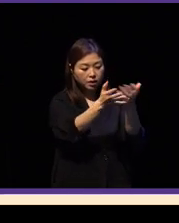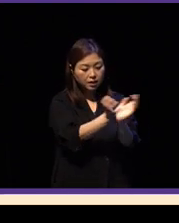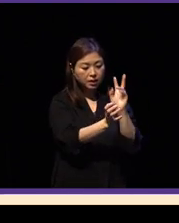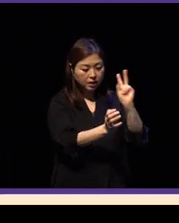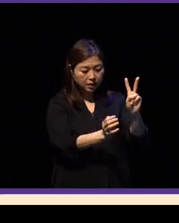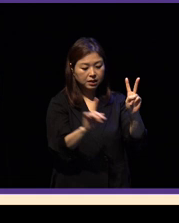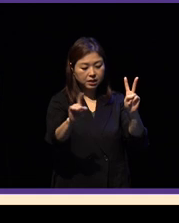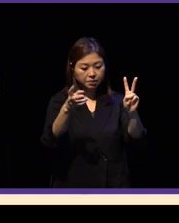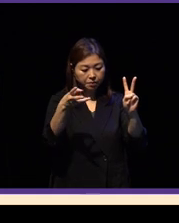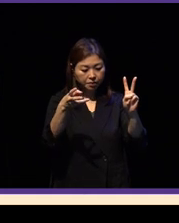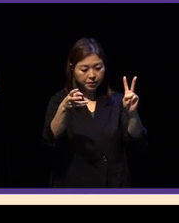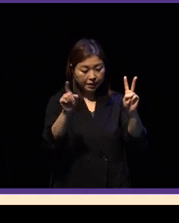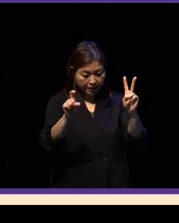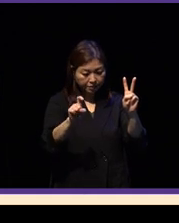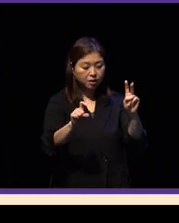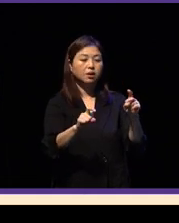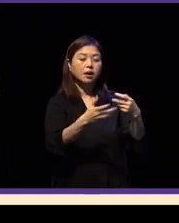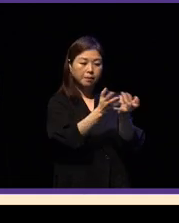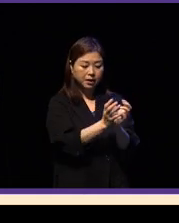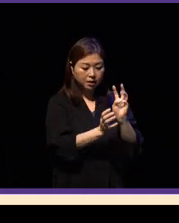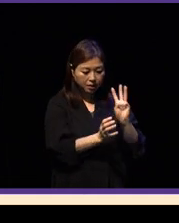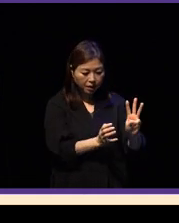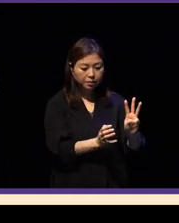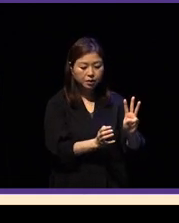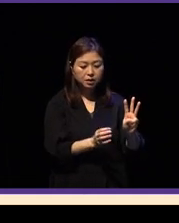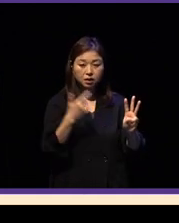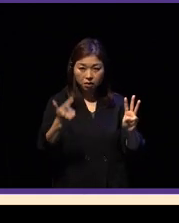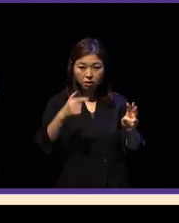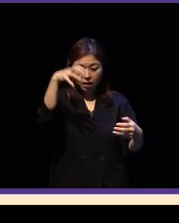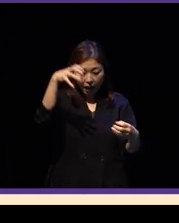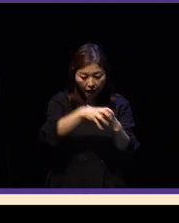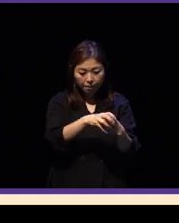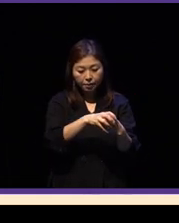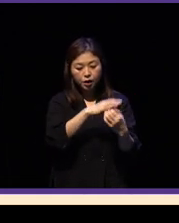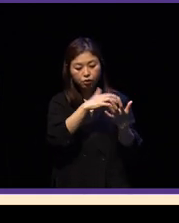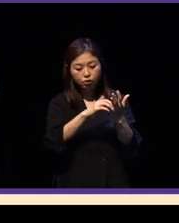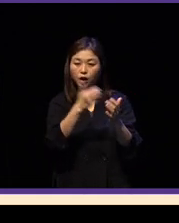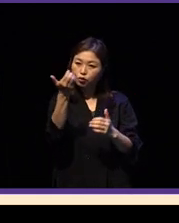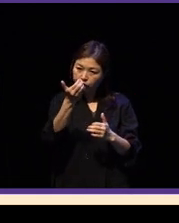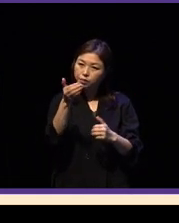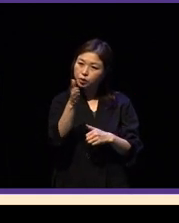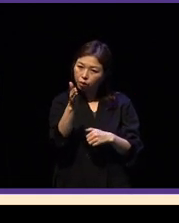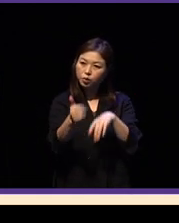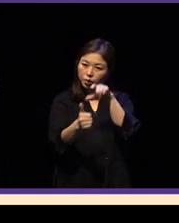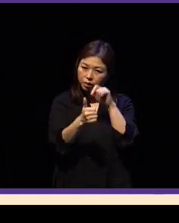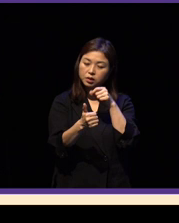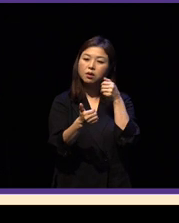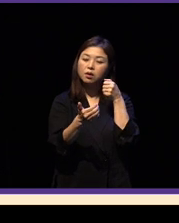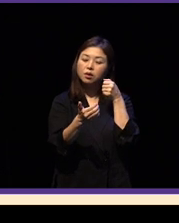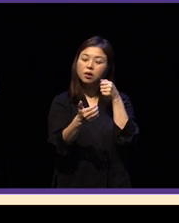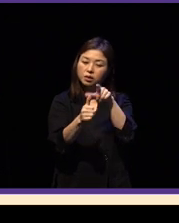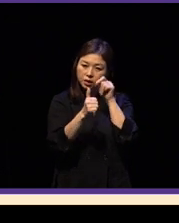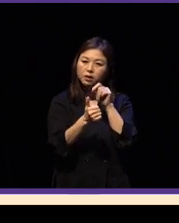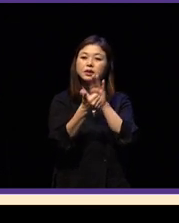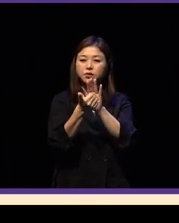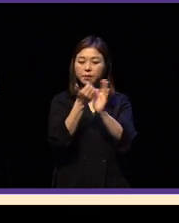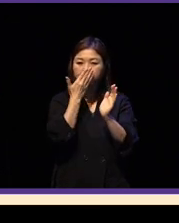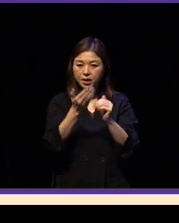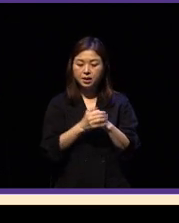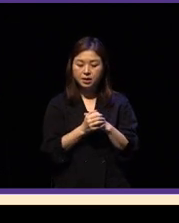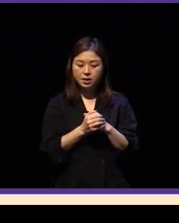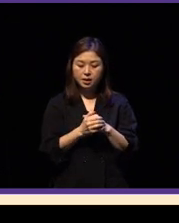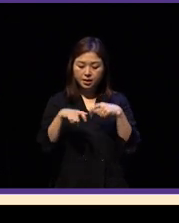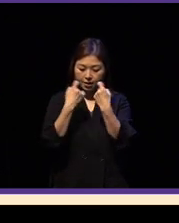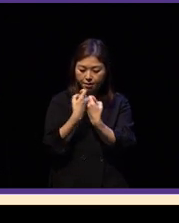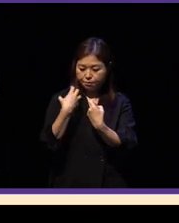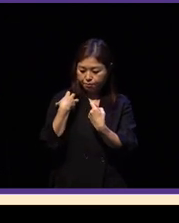연간 90건 내외 정도의 지원 사업을 선정할 수 있을 것 같습니다. 다만 자부담이 10%로